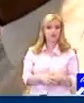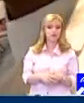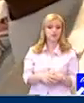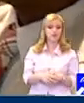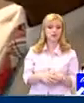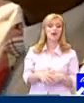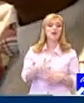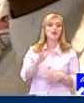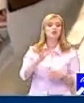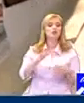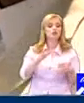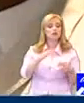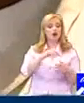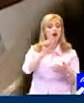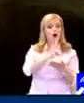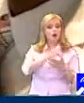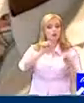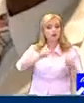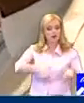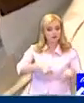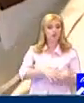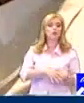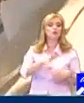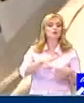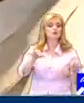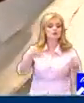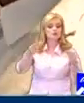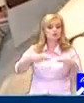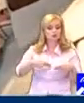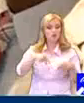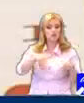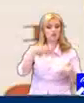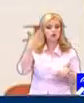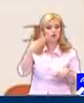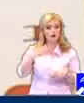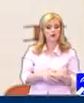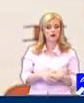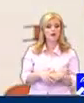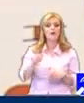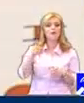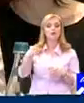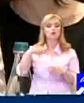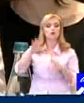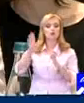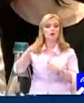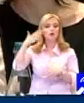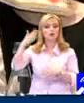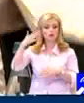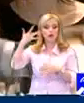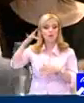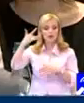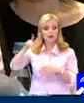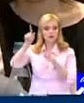nu autorizeze căsătoria homosexuală, nu pot împiedica libertatea de ședere al unui cetățean al Uniunii prin refuzul